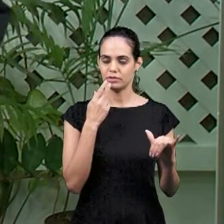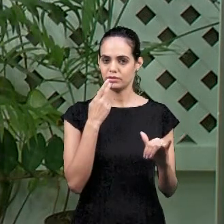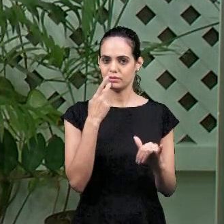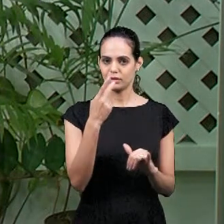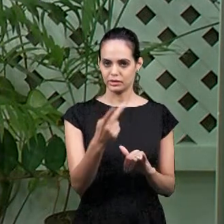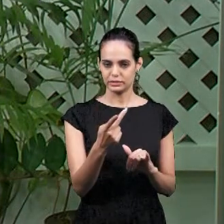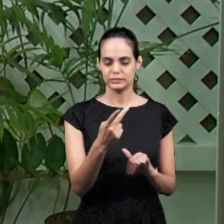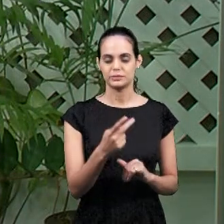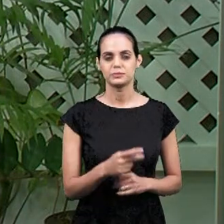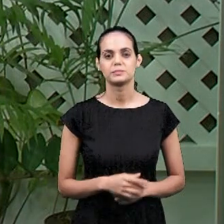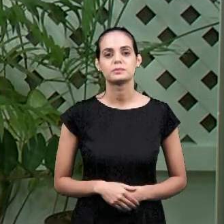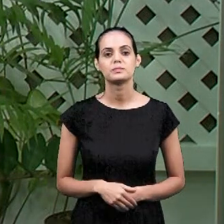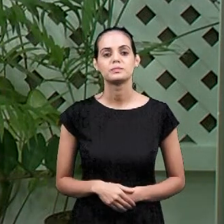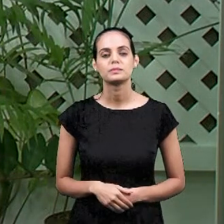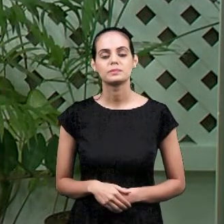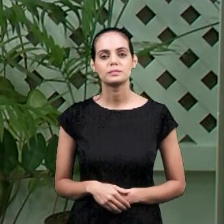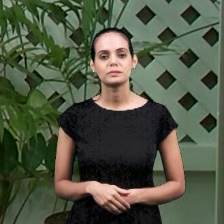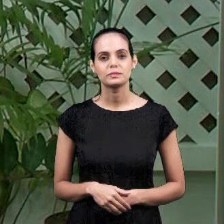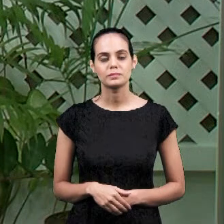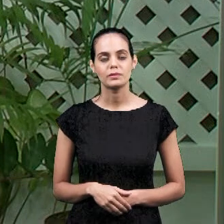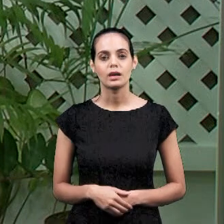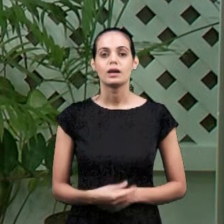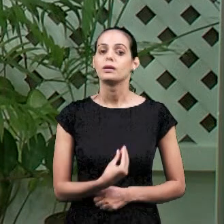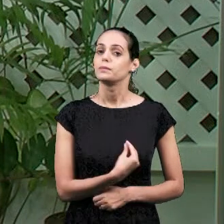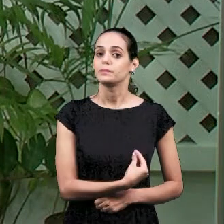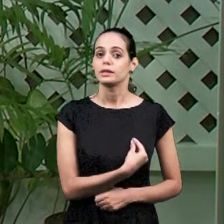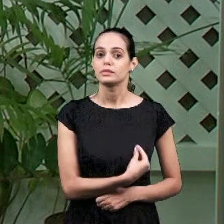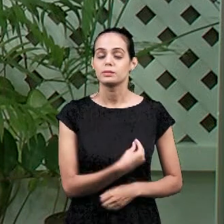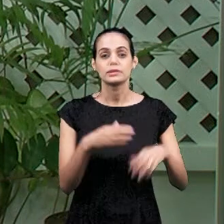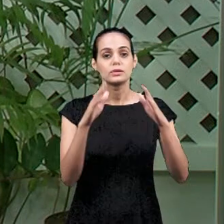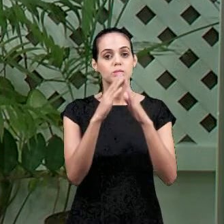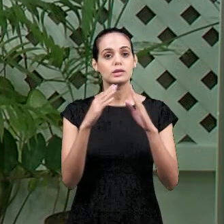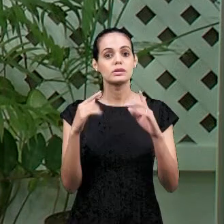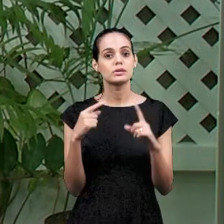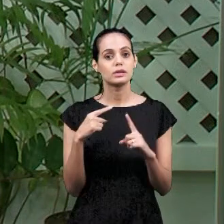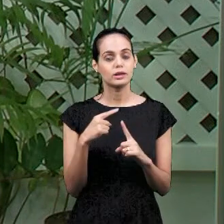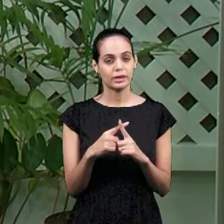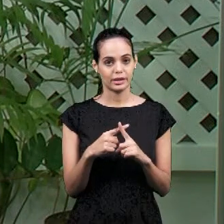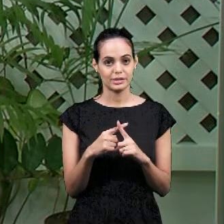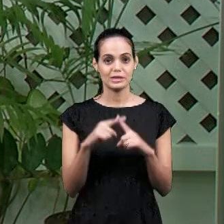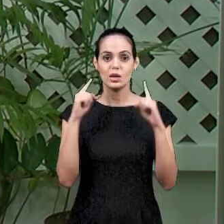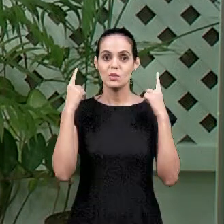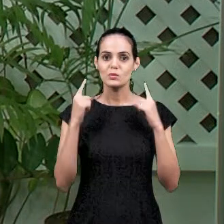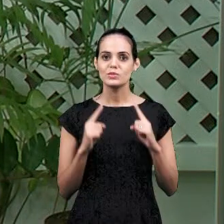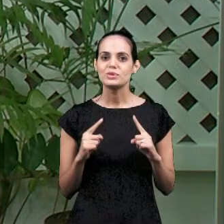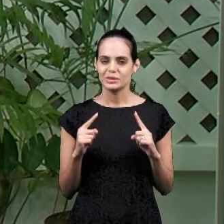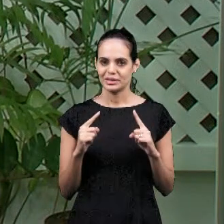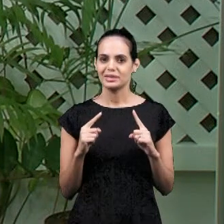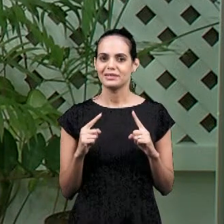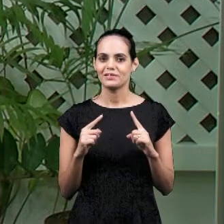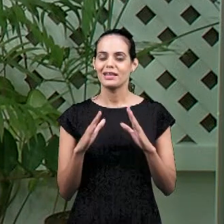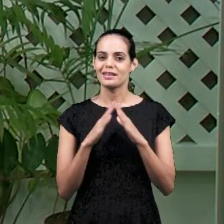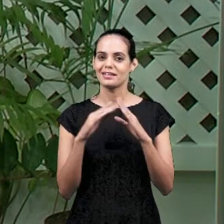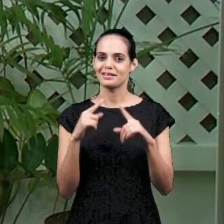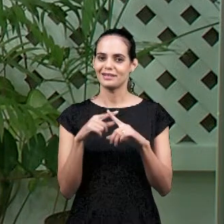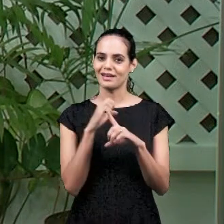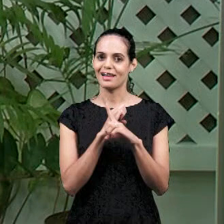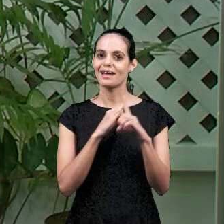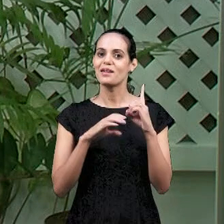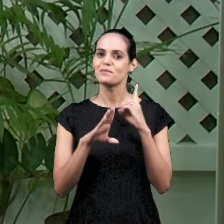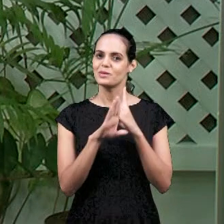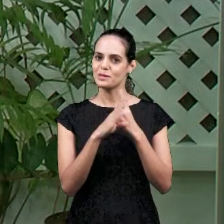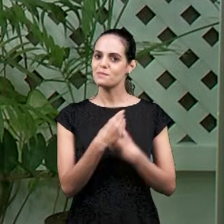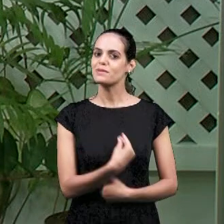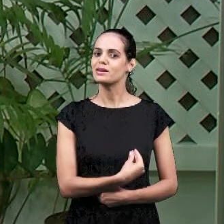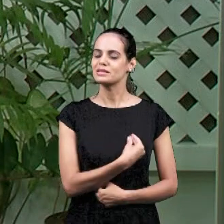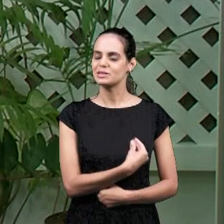est fait. Ils nous ont envoyé une deuxième partie sur la participation des églises de Chili dans